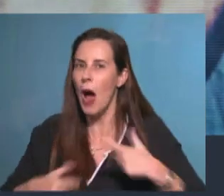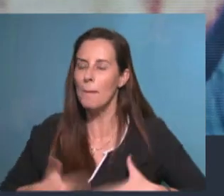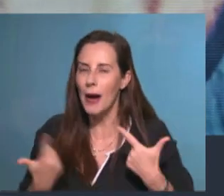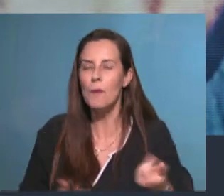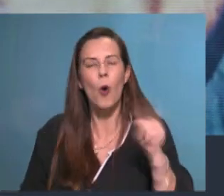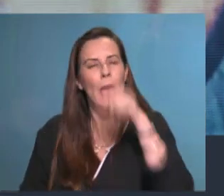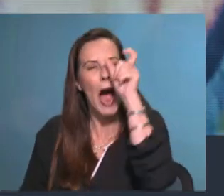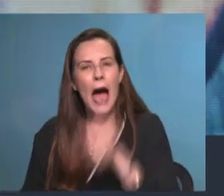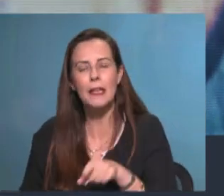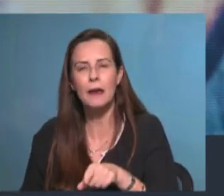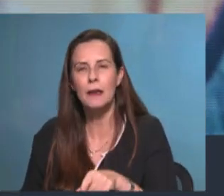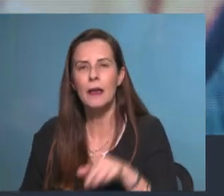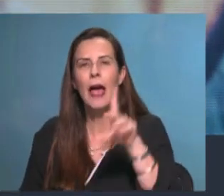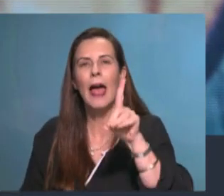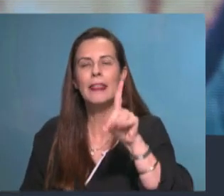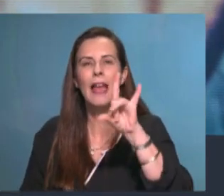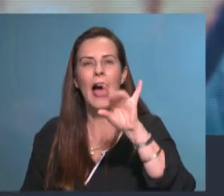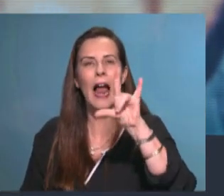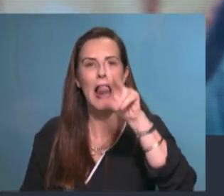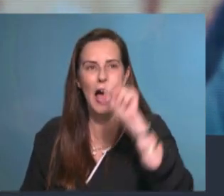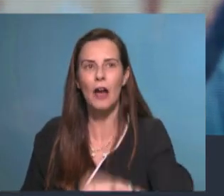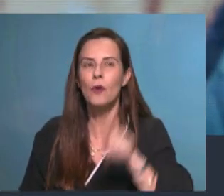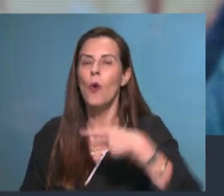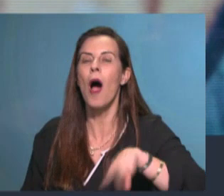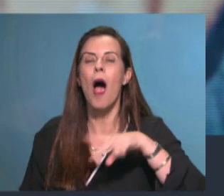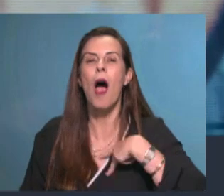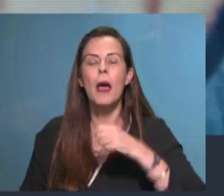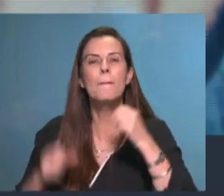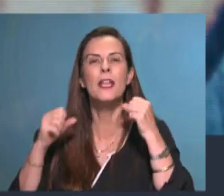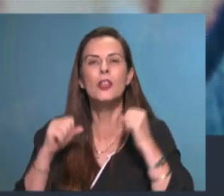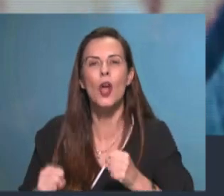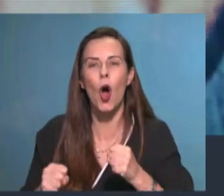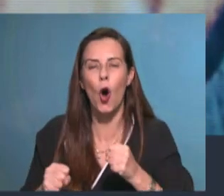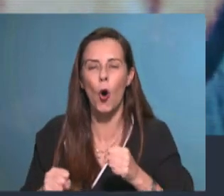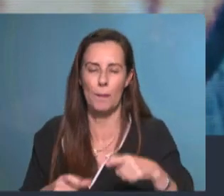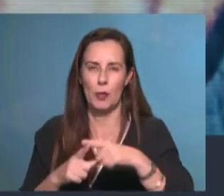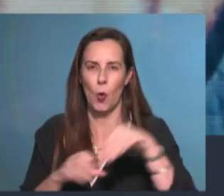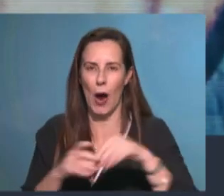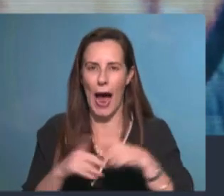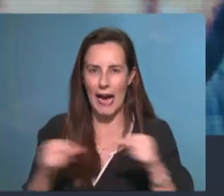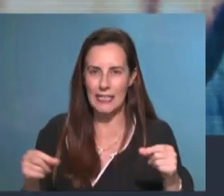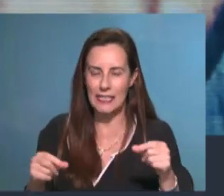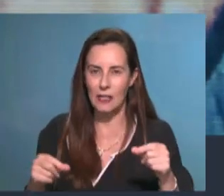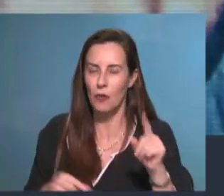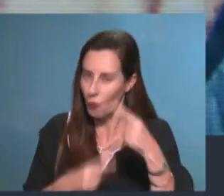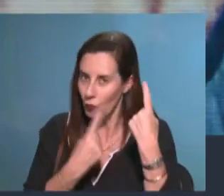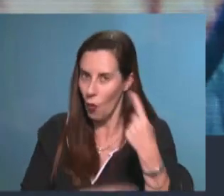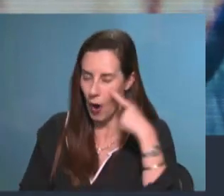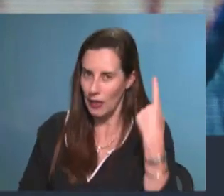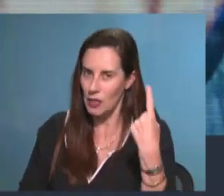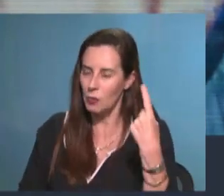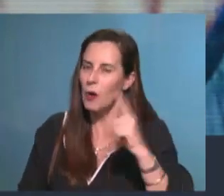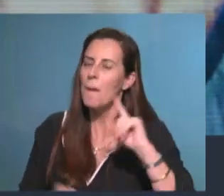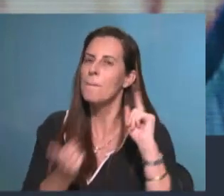נוסף הוא מוחמד דחלן, מי שעמד בראש מנגנון הביטחון המסכל ברצועה, ורואה עצמו היום